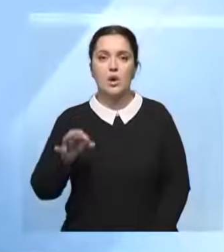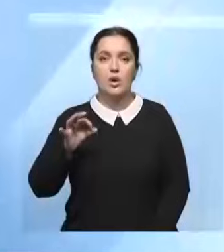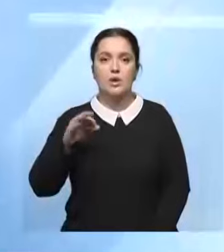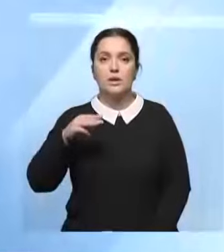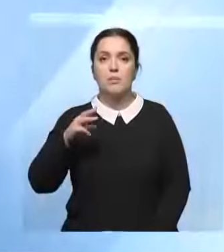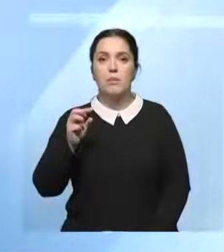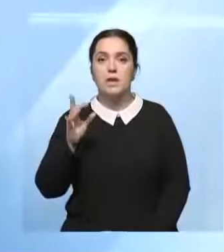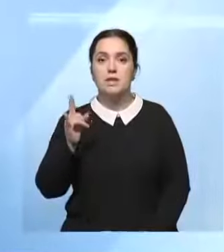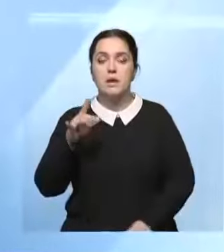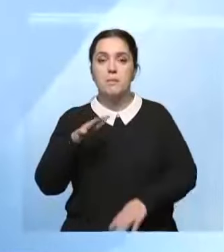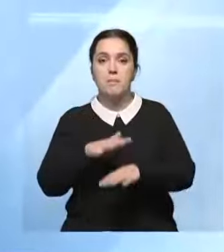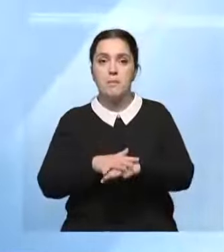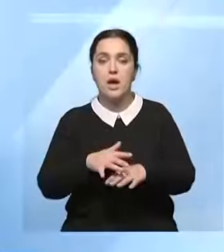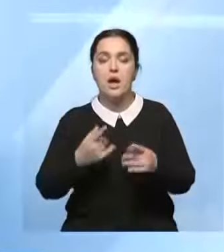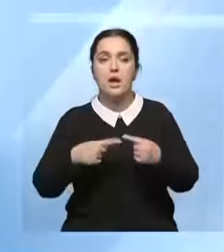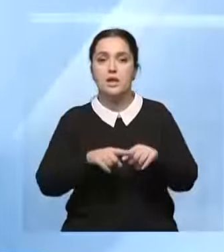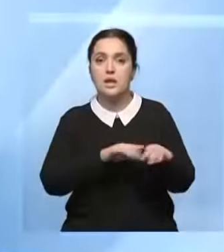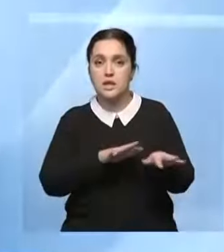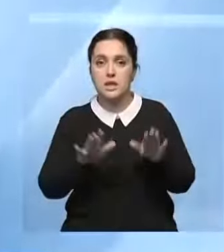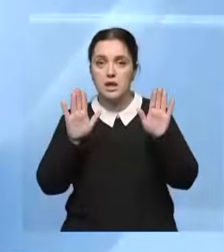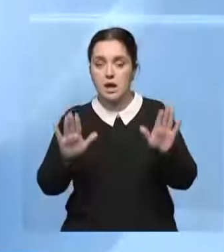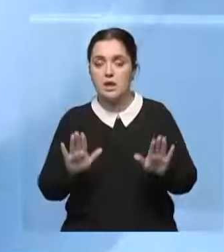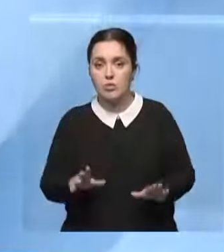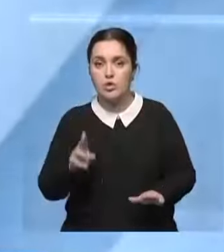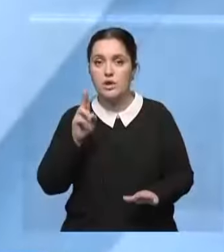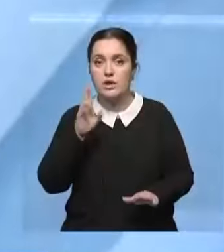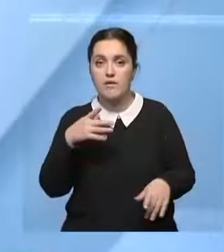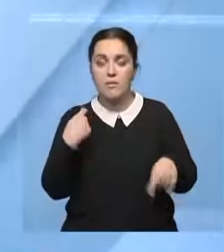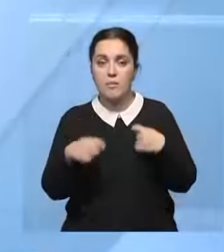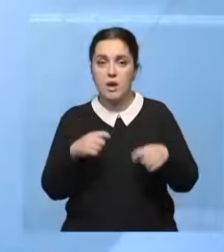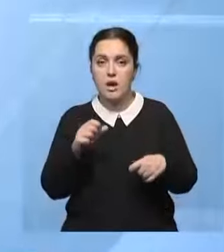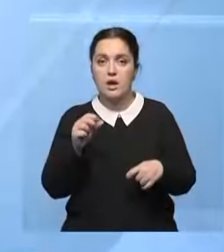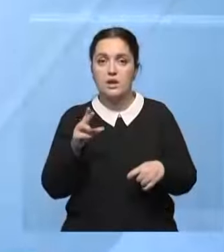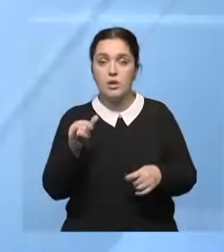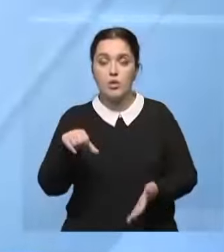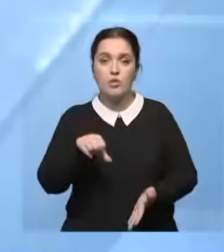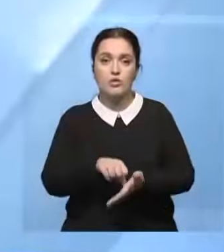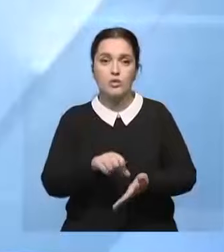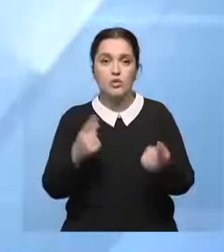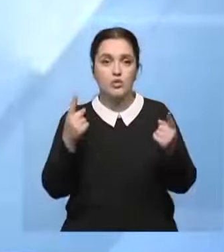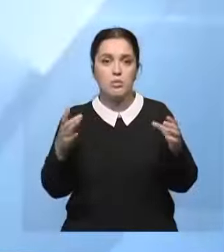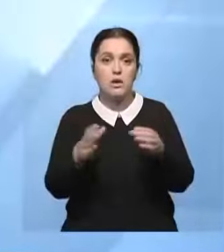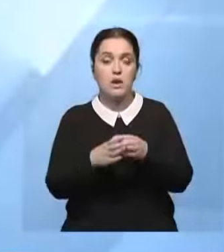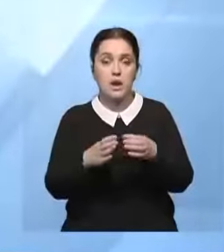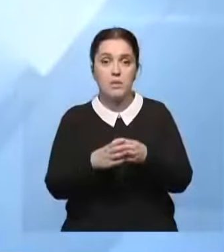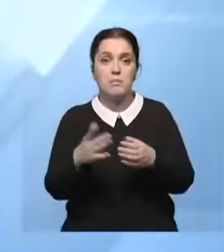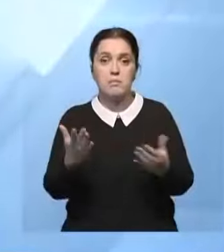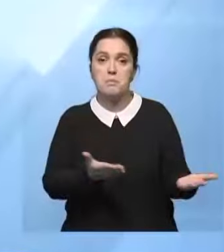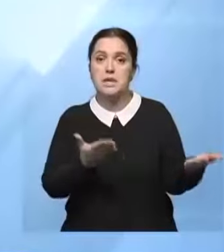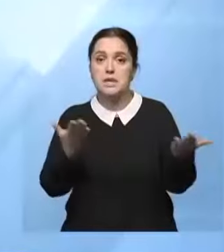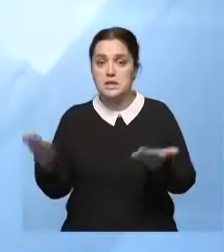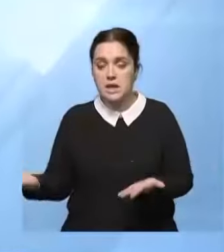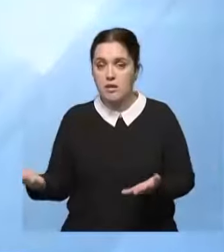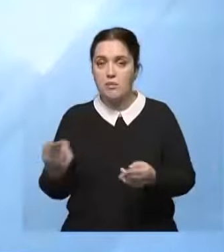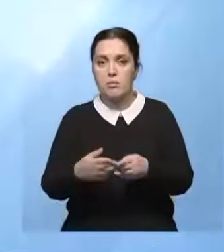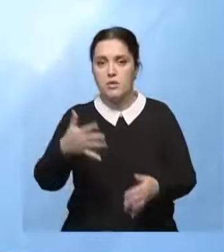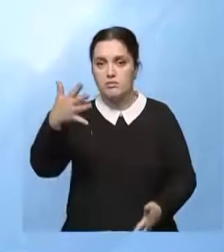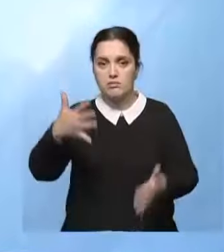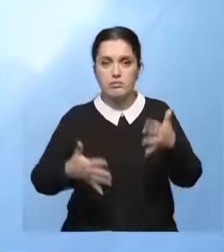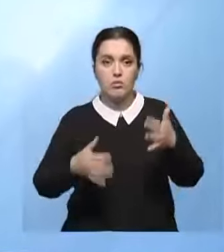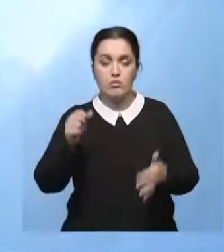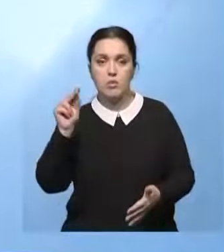Отбасы-банк организовал ярмарку недвижимости в Актау. В ней участвовали ведущие строительные компании региона. Жителям представили жилые комплексы, в